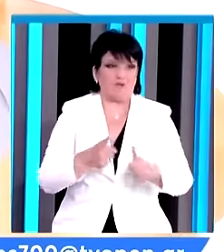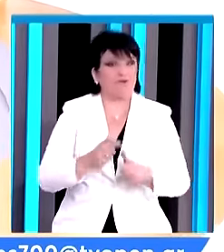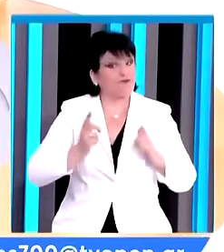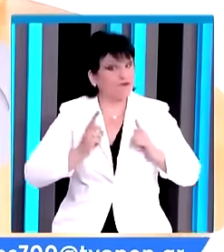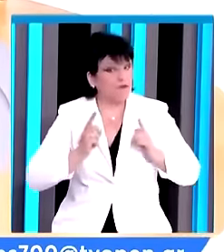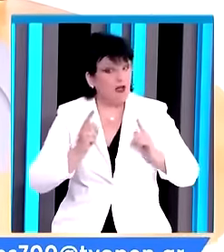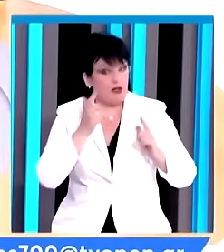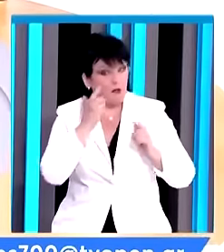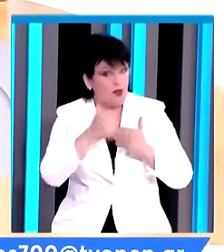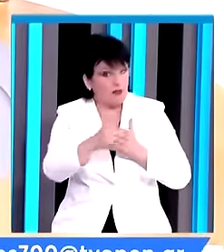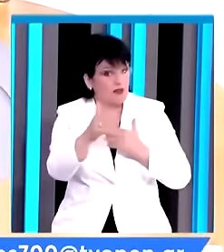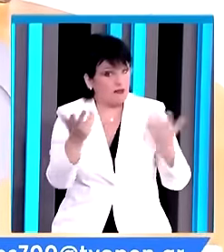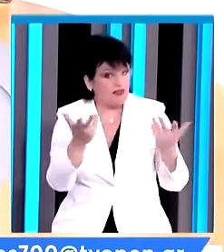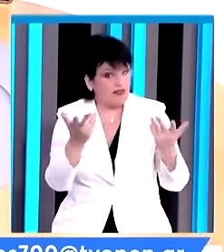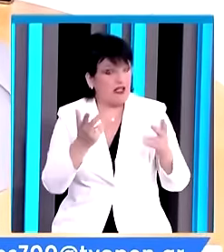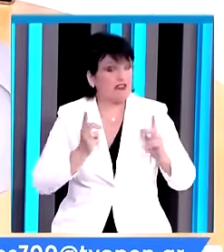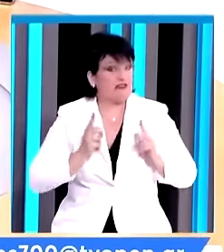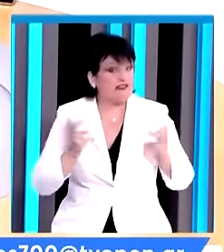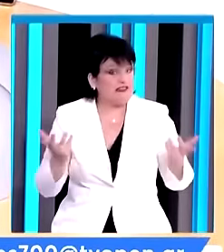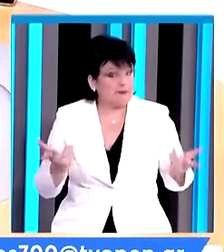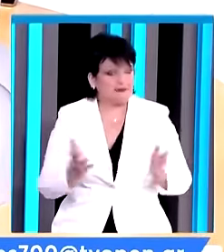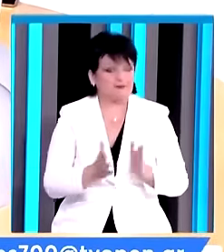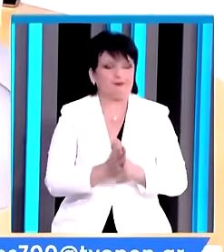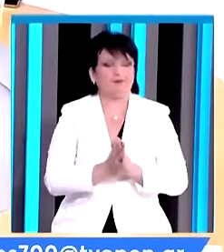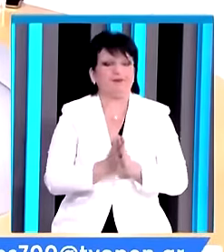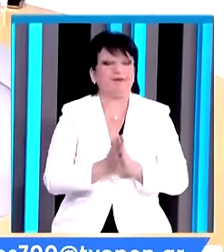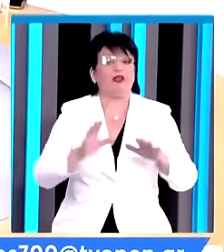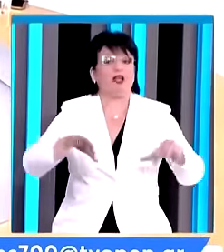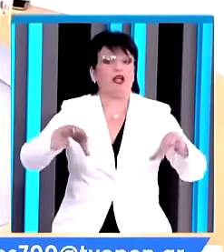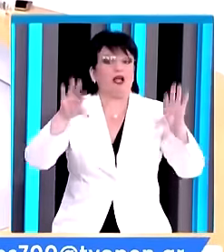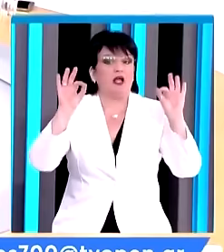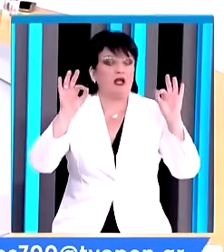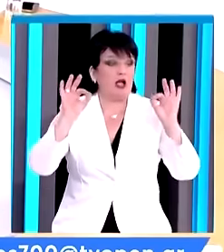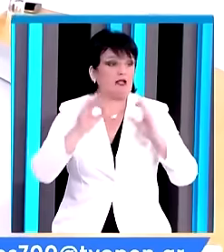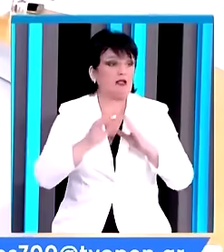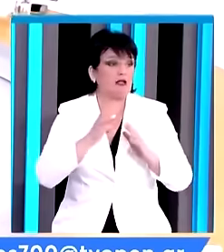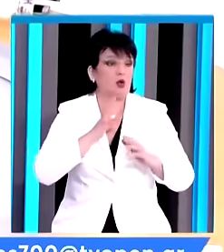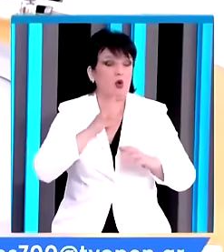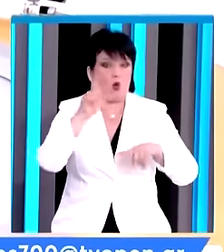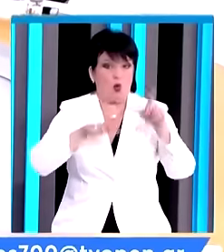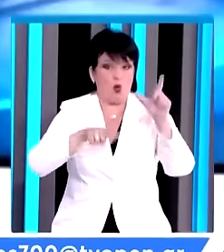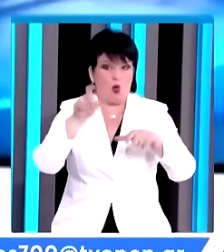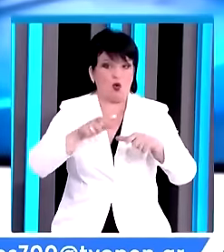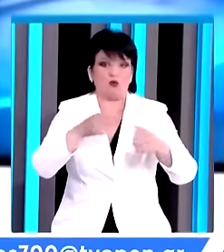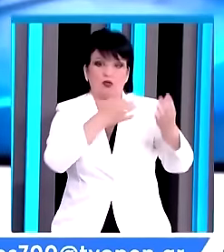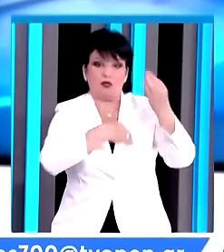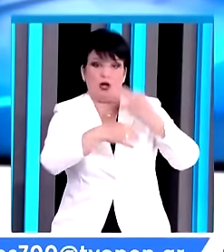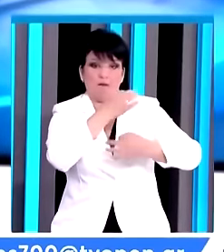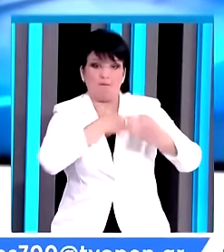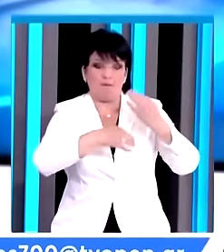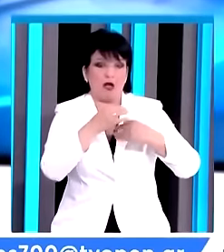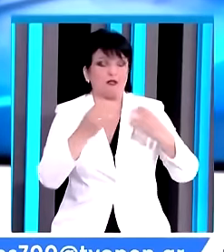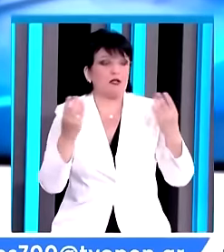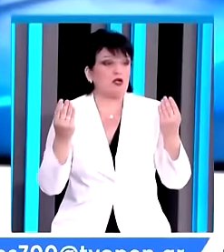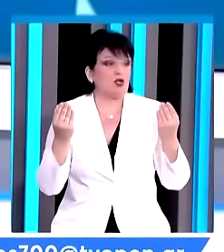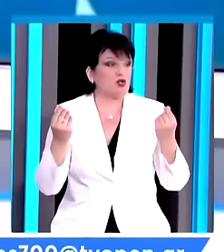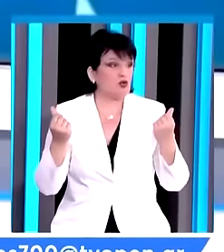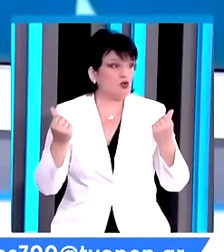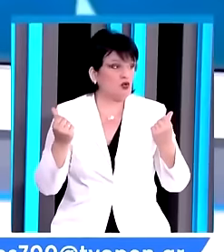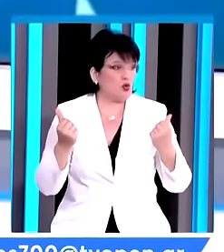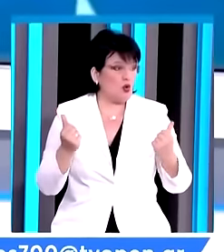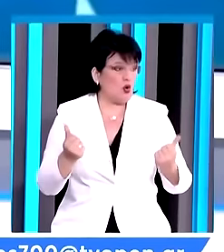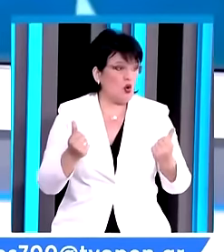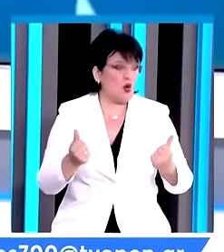περιμένετε την επιστολή αυτή, στην ουσία. Καταρχάς, οι πολίτες οι ίδιοι μας λένε με κάθε τρόπο και στις μετρήσεις και